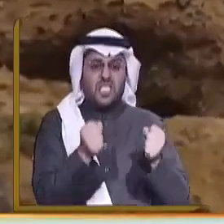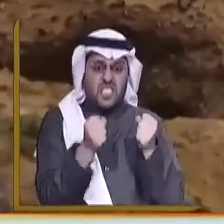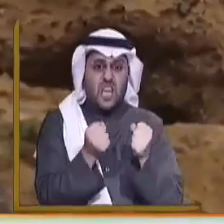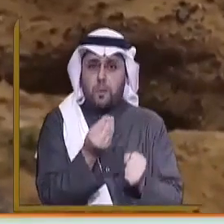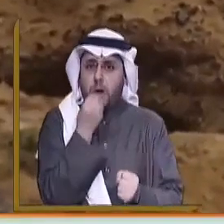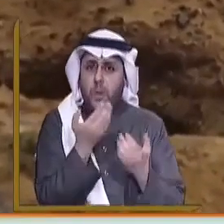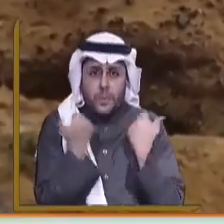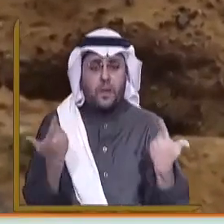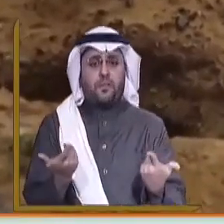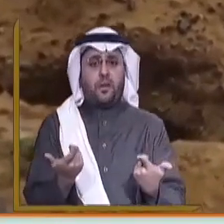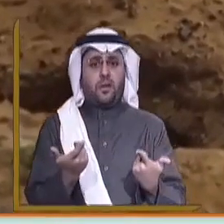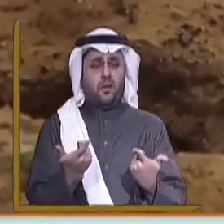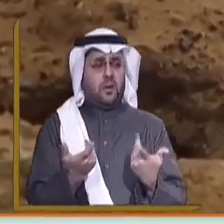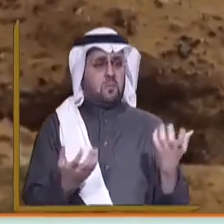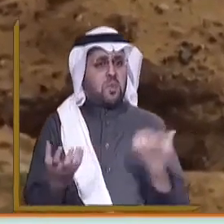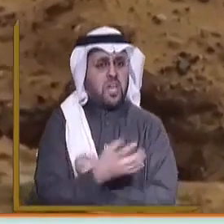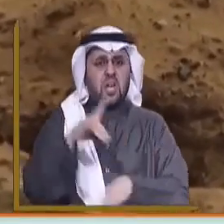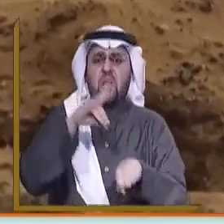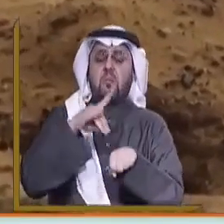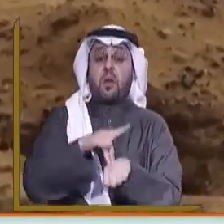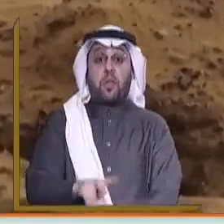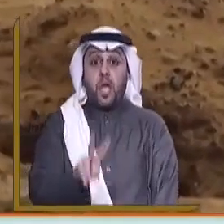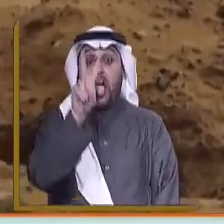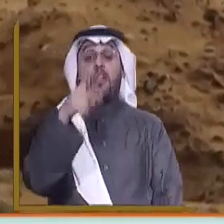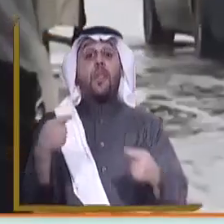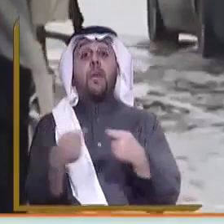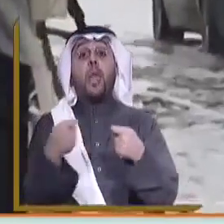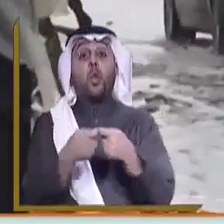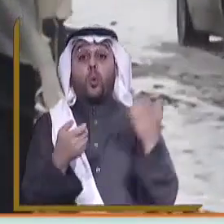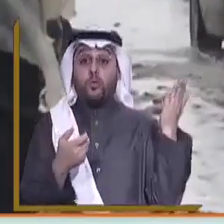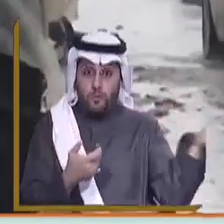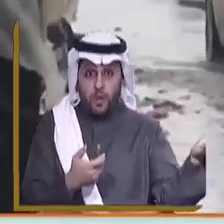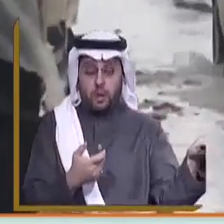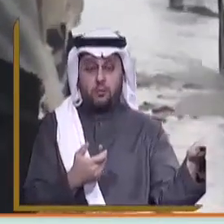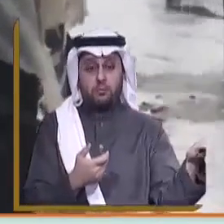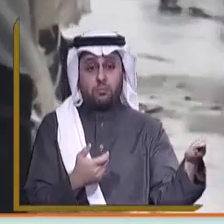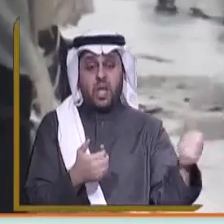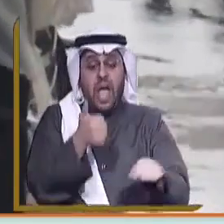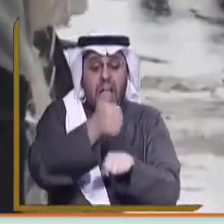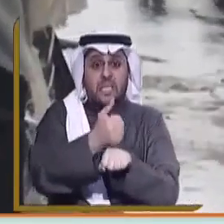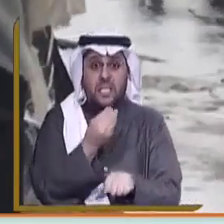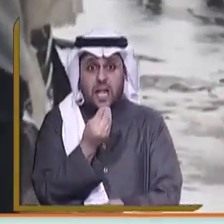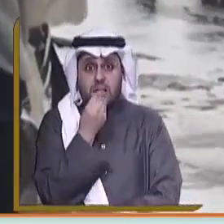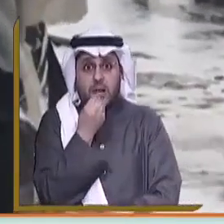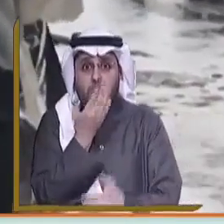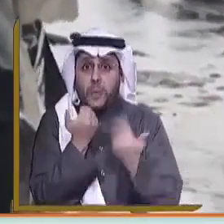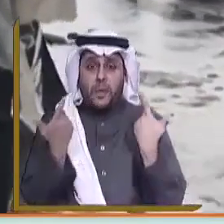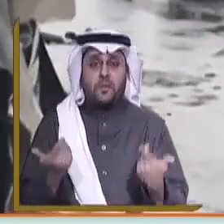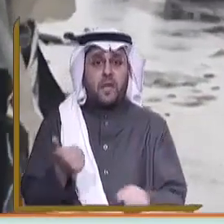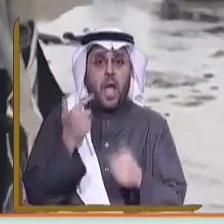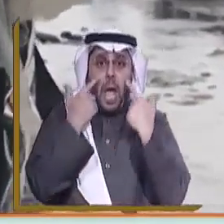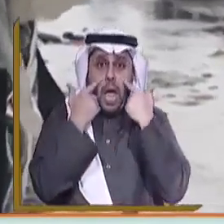سكانه البالغ عددهم مليونين و400 الف نسمه الى اساسيات العيش في خضم